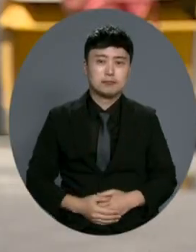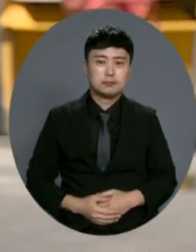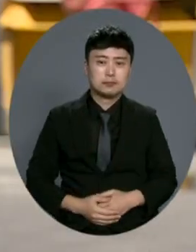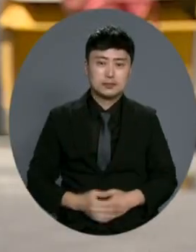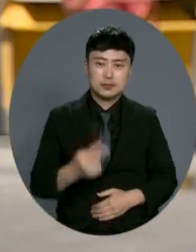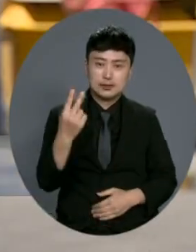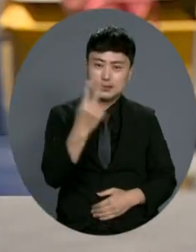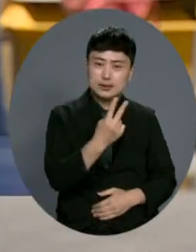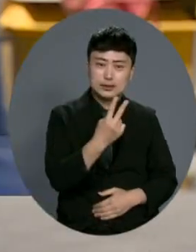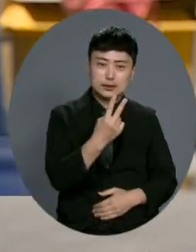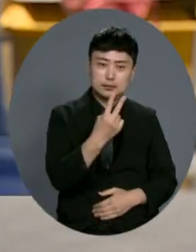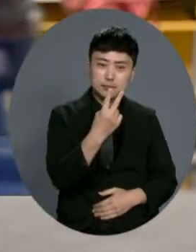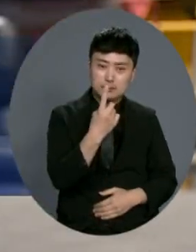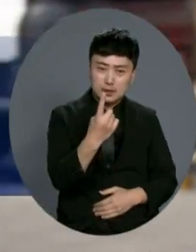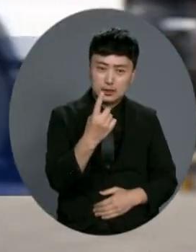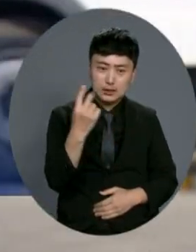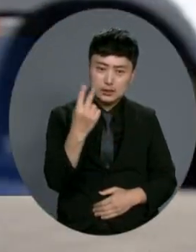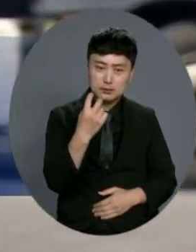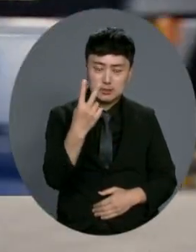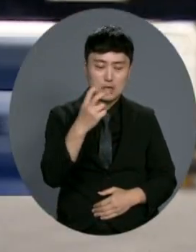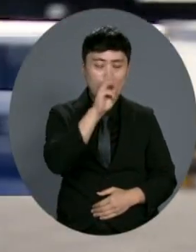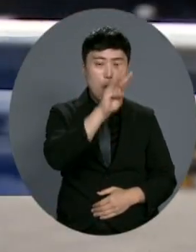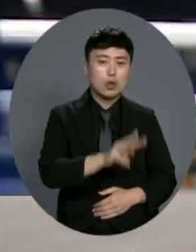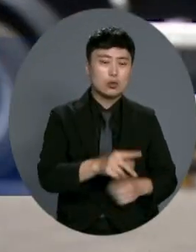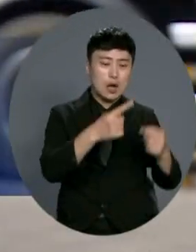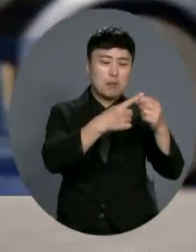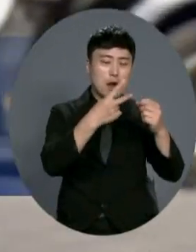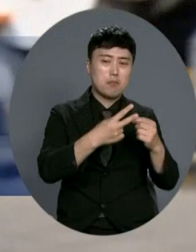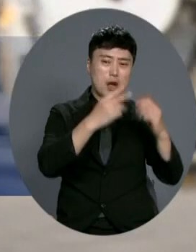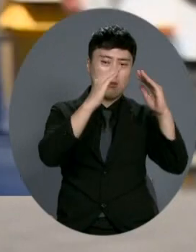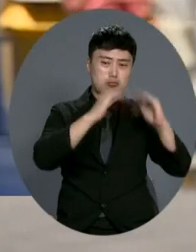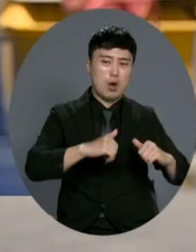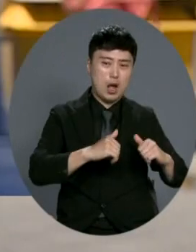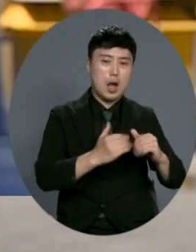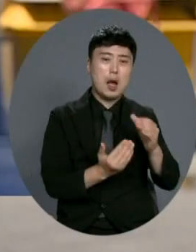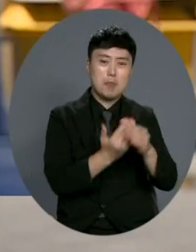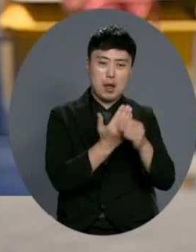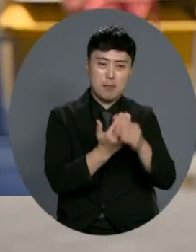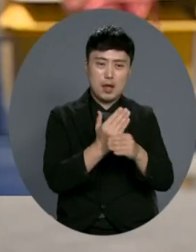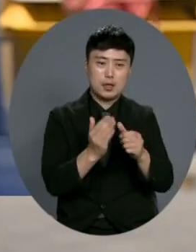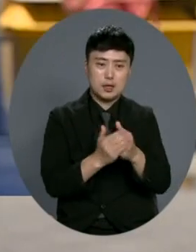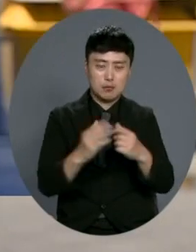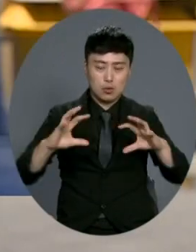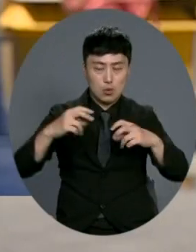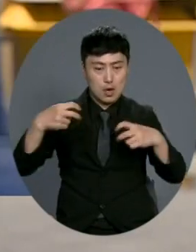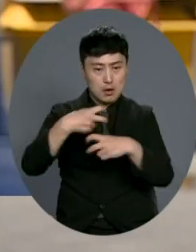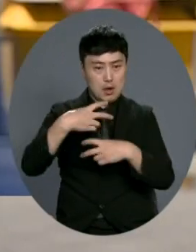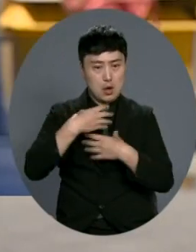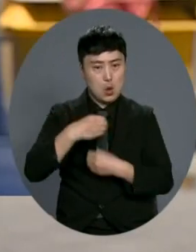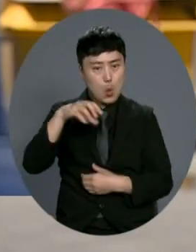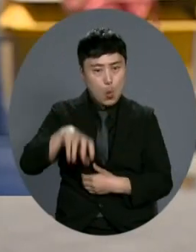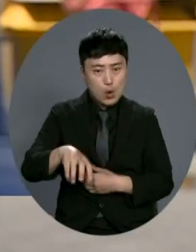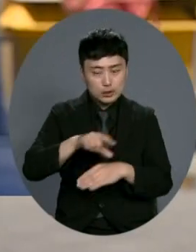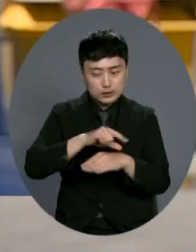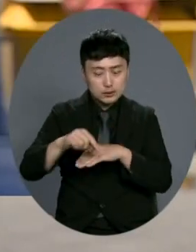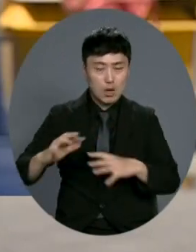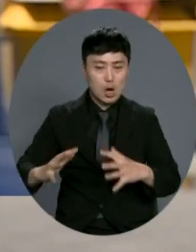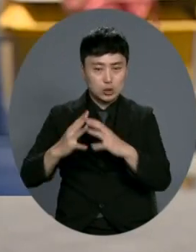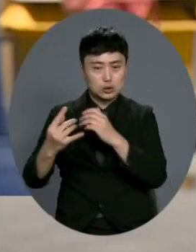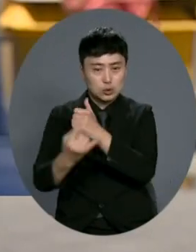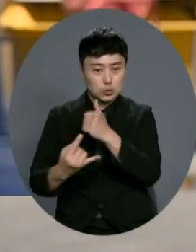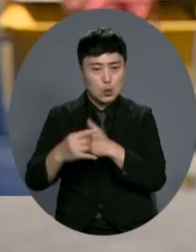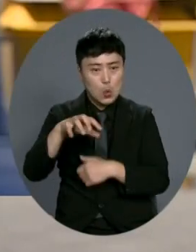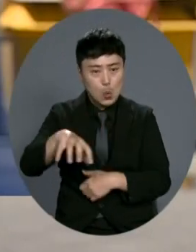지난 21년하고 22년에 광주에서 두 차례 붕괴 사고가 있었거든요. 국토안전관리원,